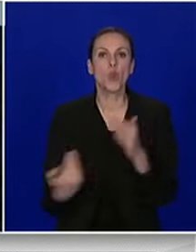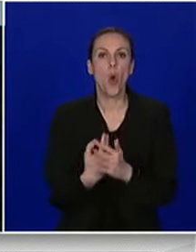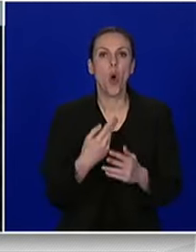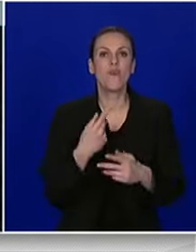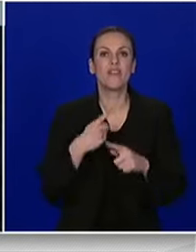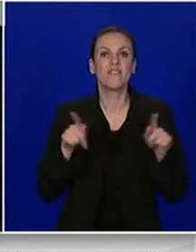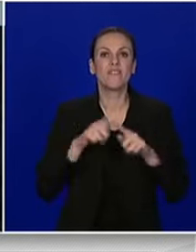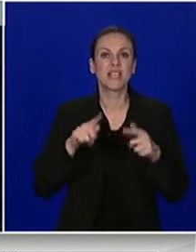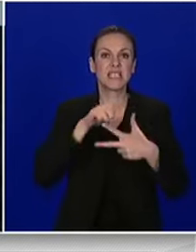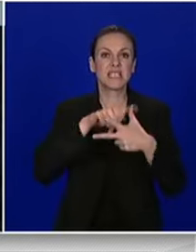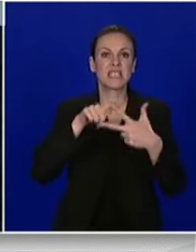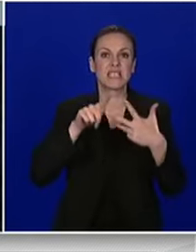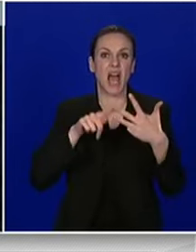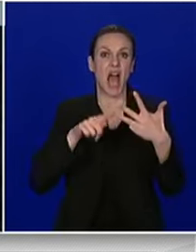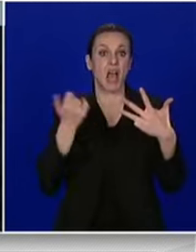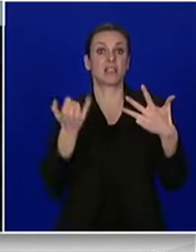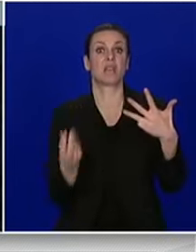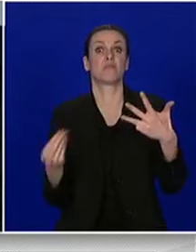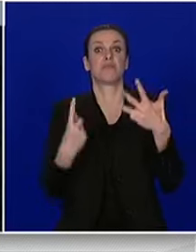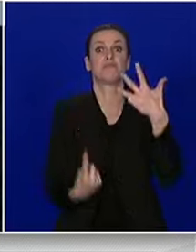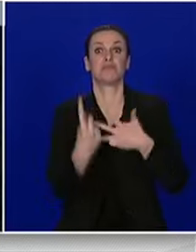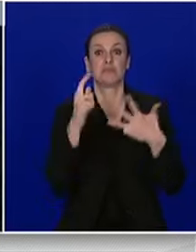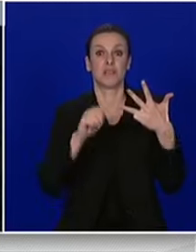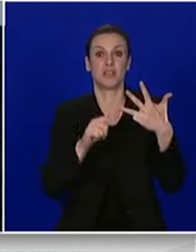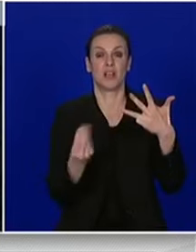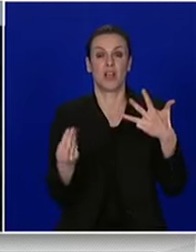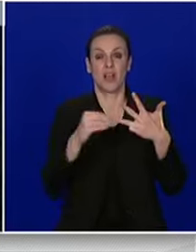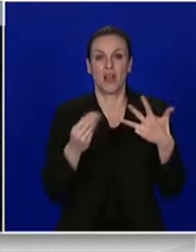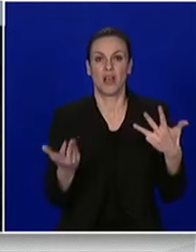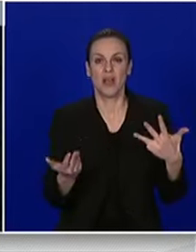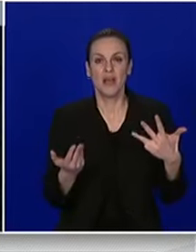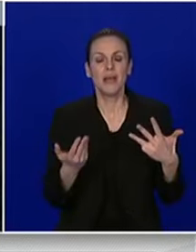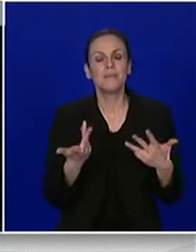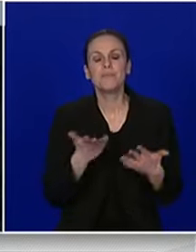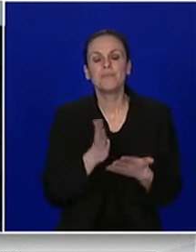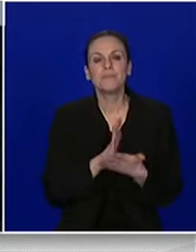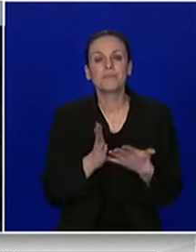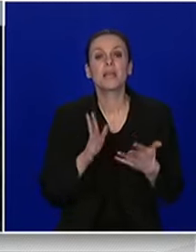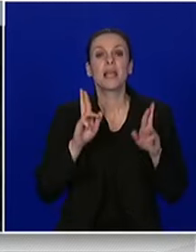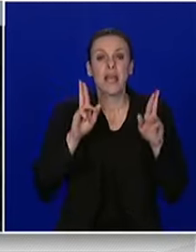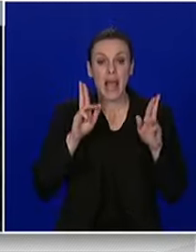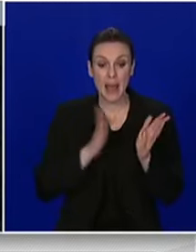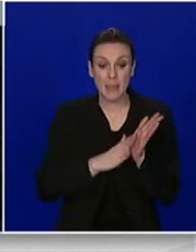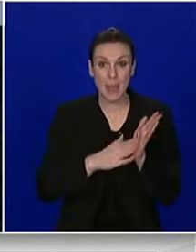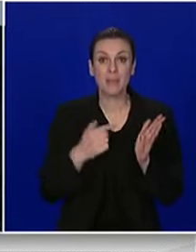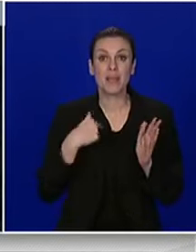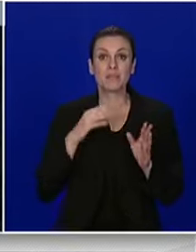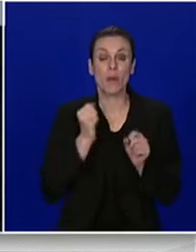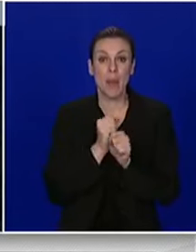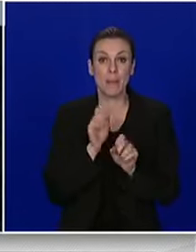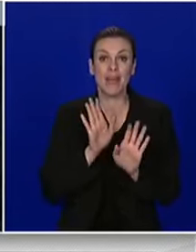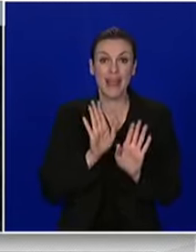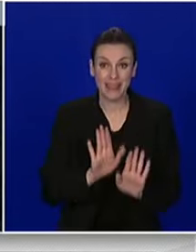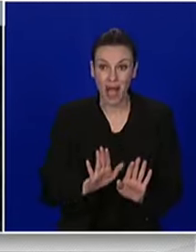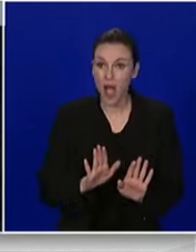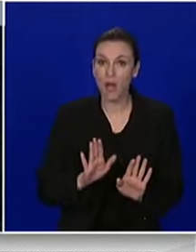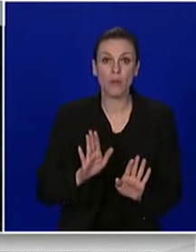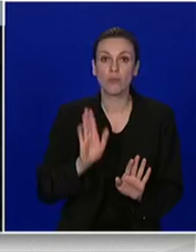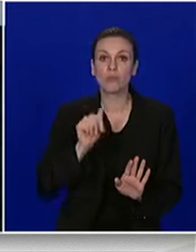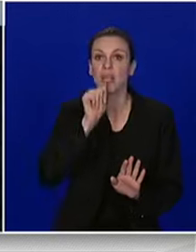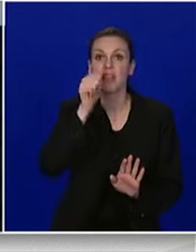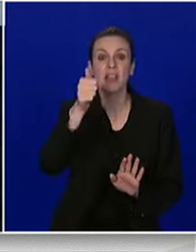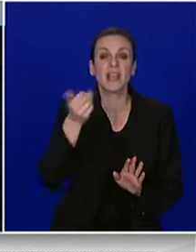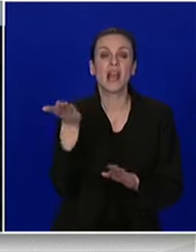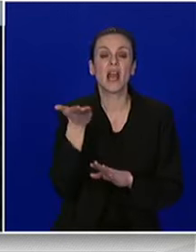širi. Možda je najjednostavnije reći da smo ih imali tako uspostavljene. Danas niti jedan